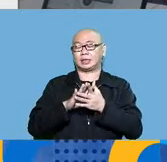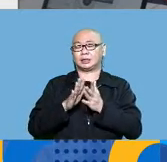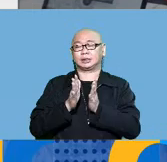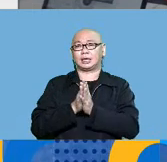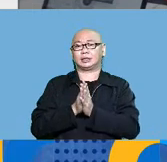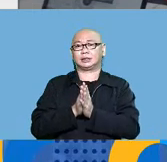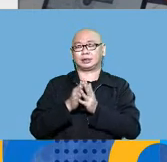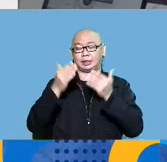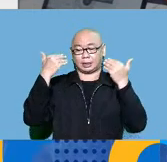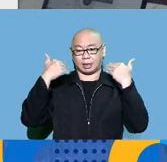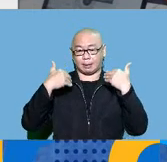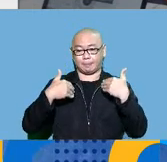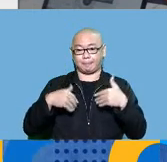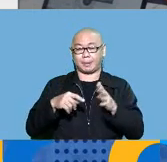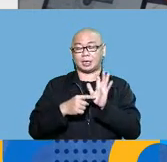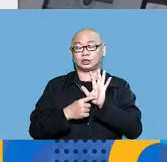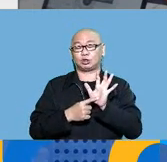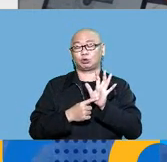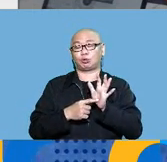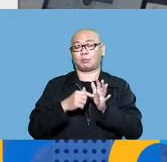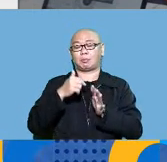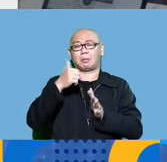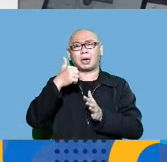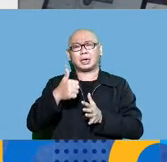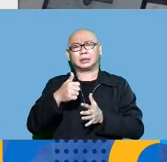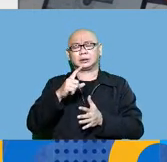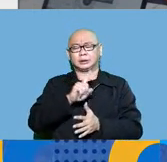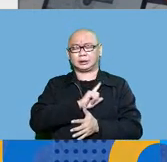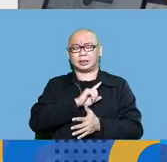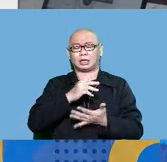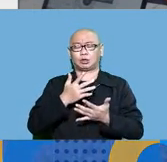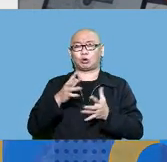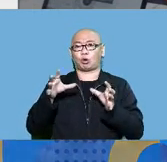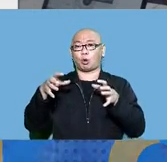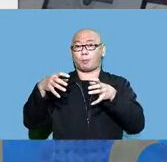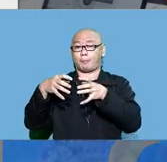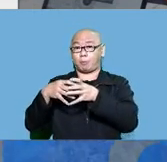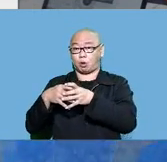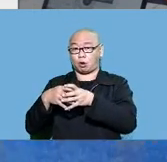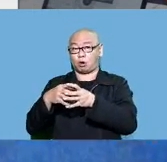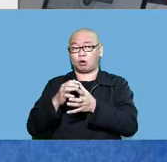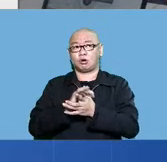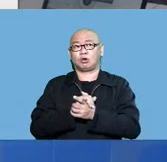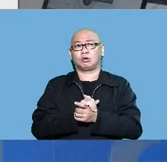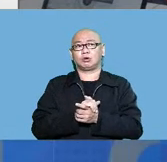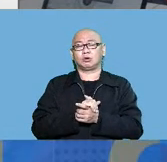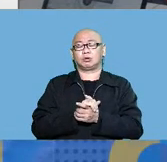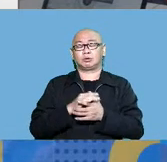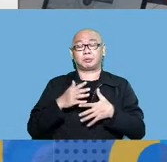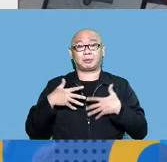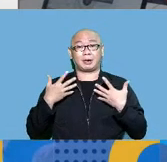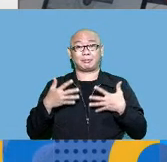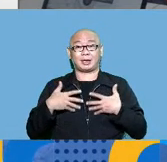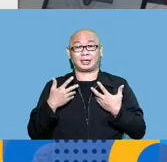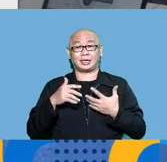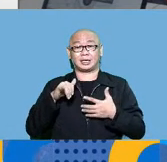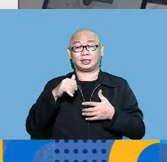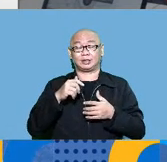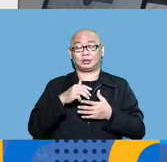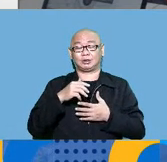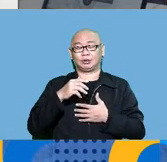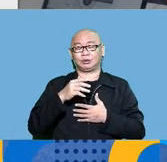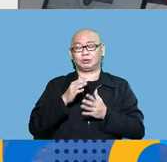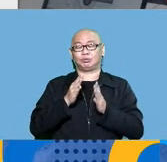mahasiswa, baik sikap secara individu maupun secara kelompok. Hadirin yang berbahagia yang dimuliakan